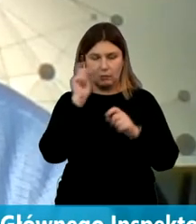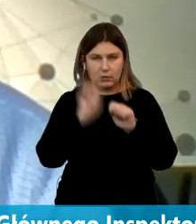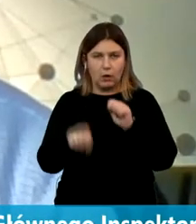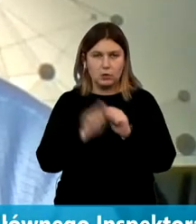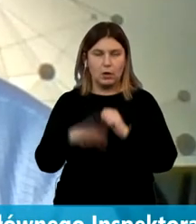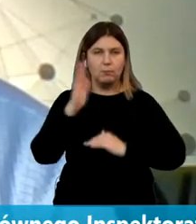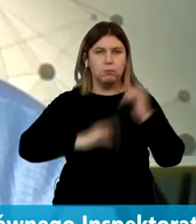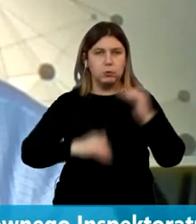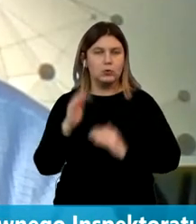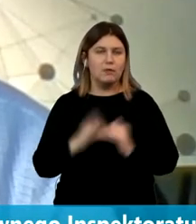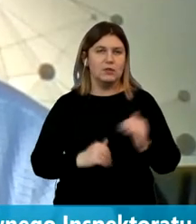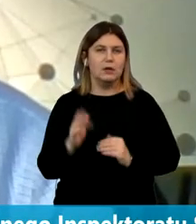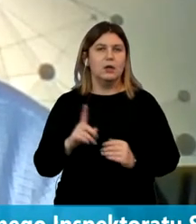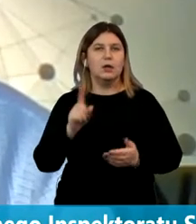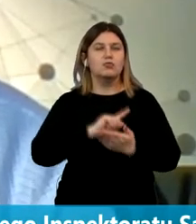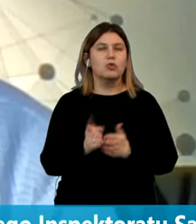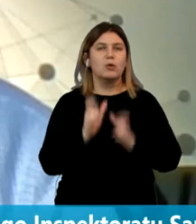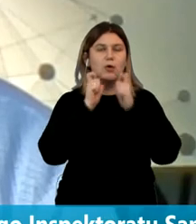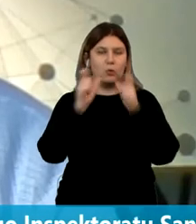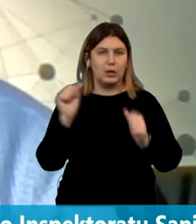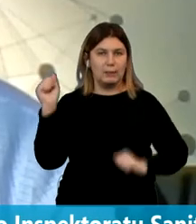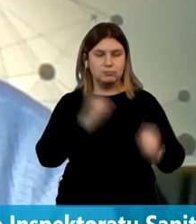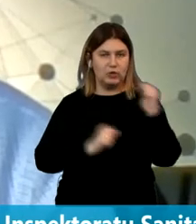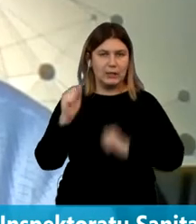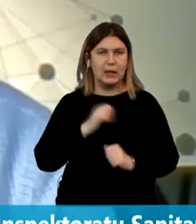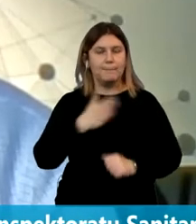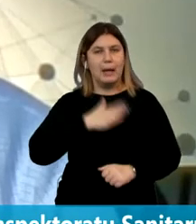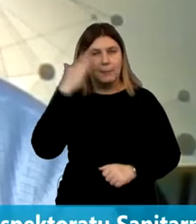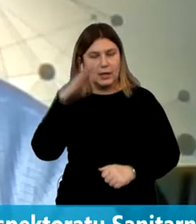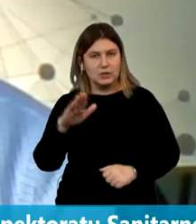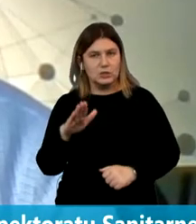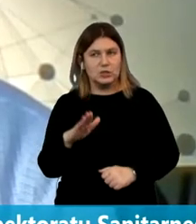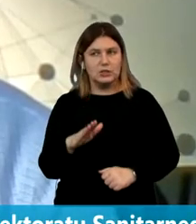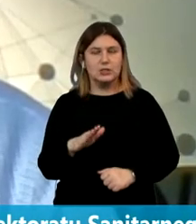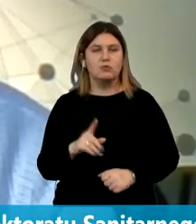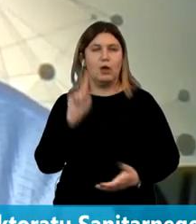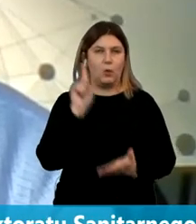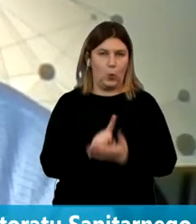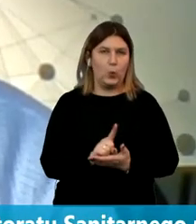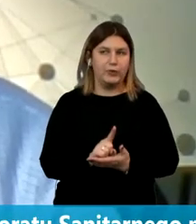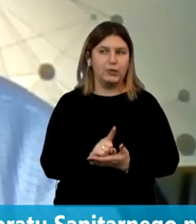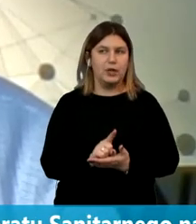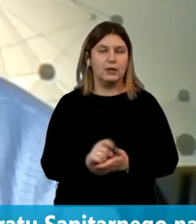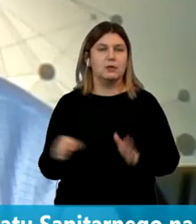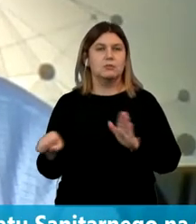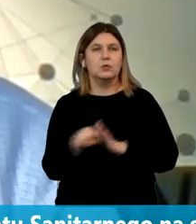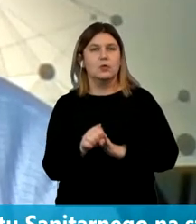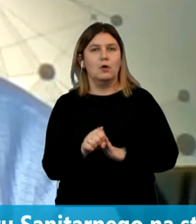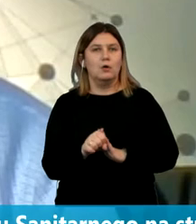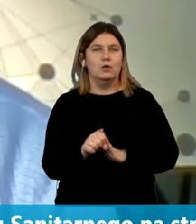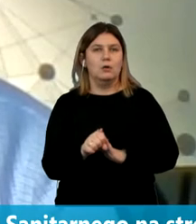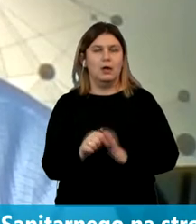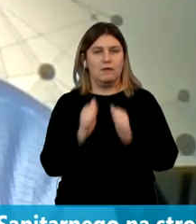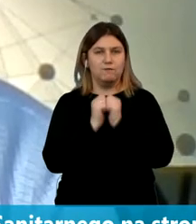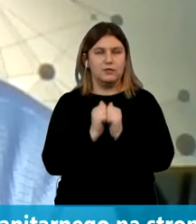budowy i oczywiście szybko ogłaszamy przetarg. Mam nadzieję, że damy radę do